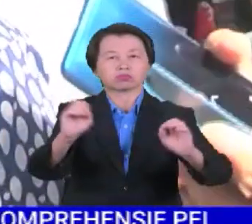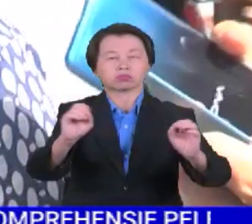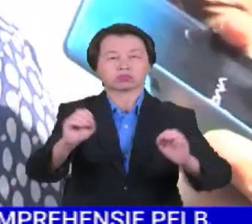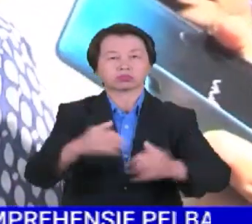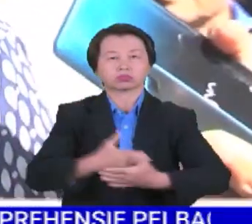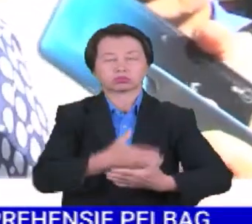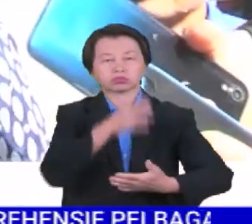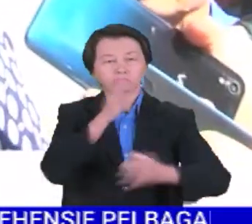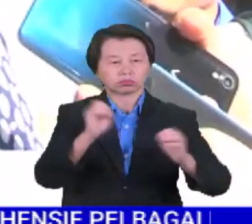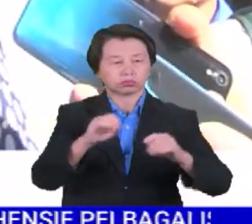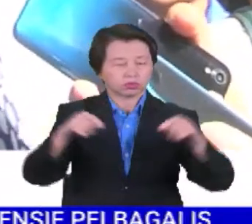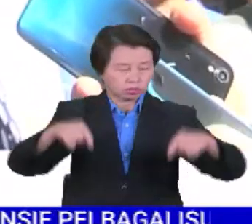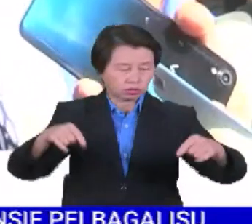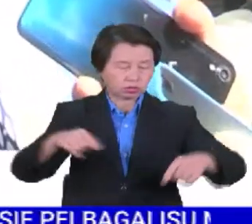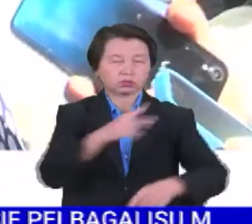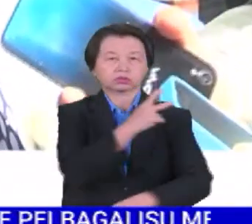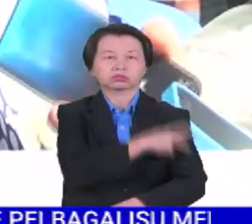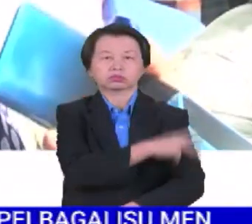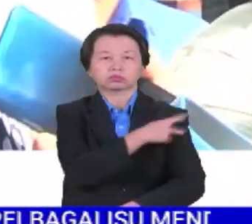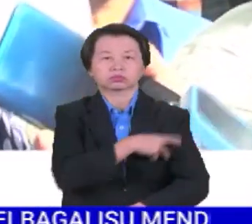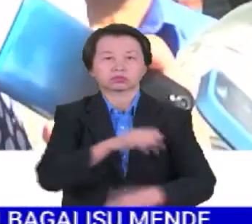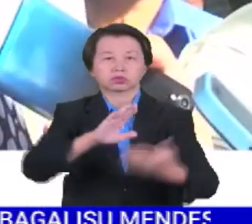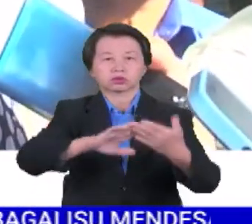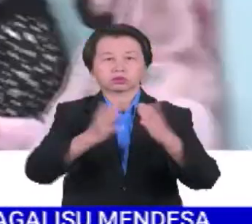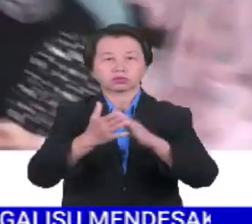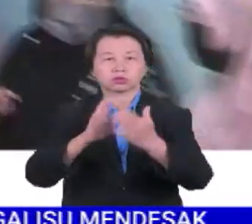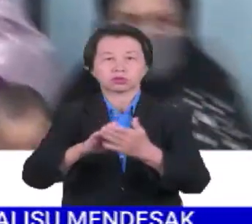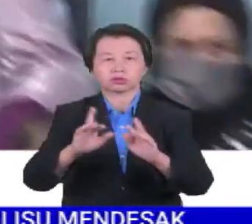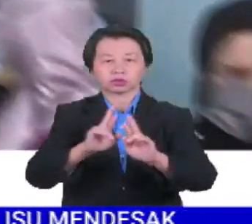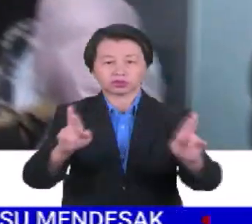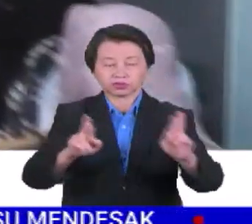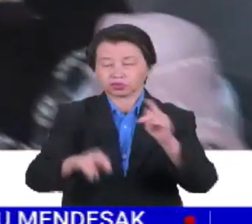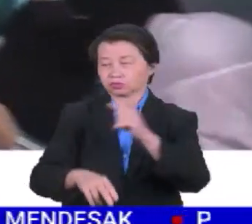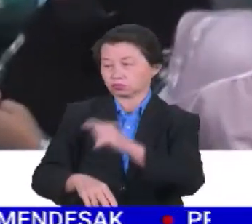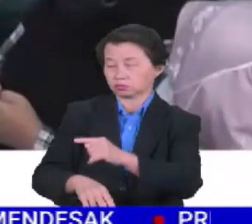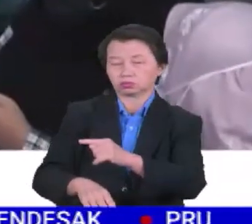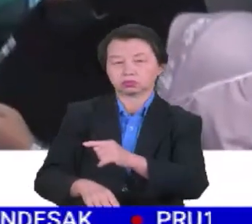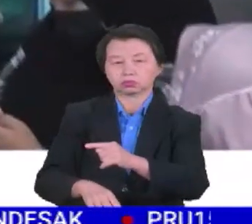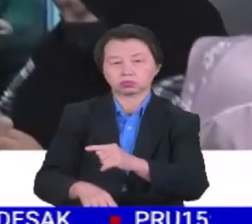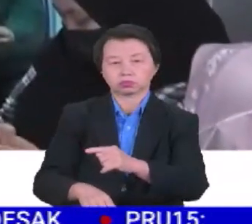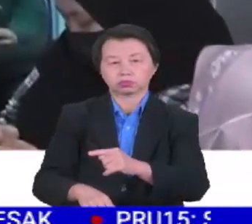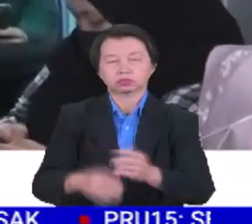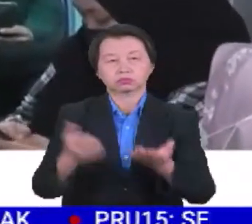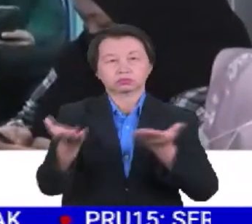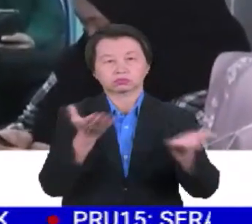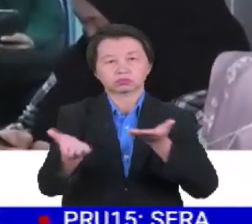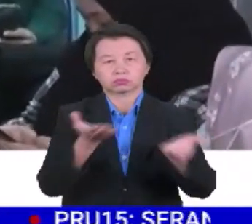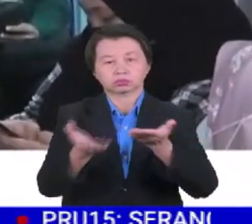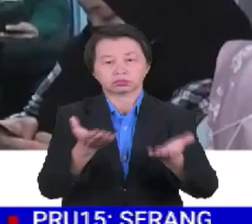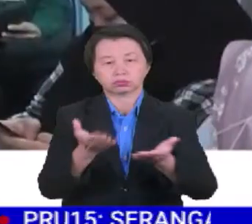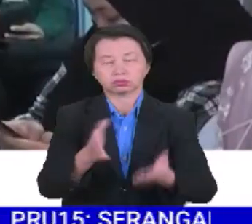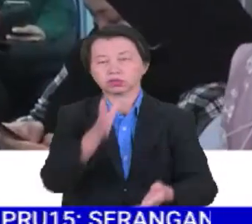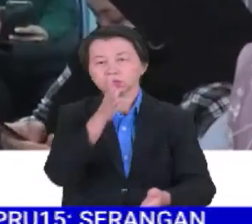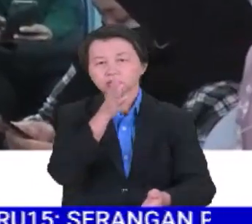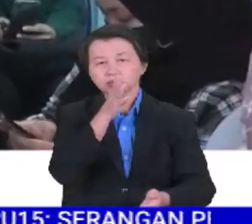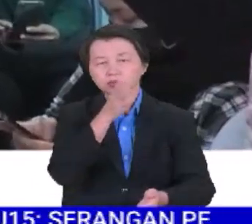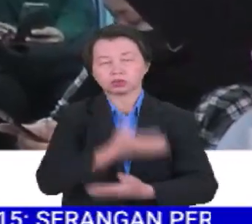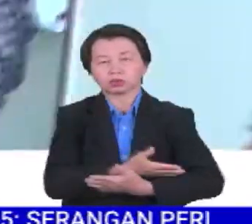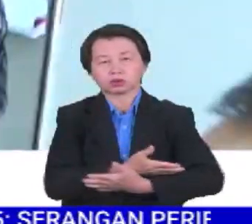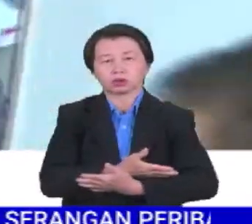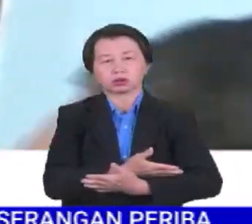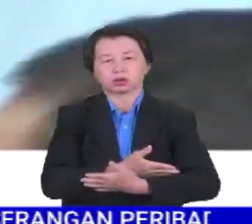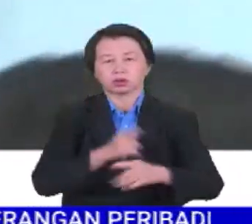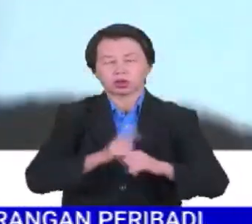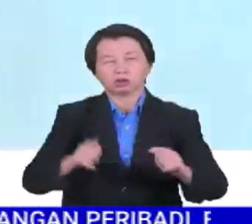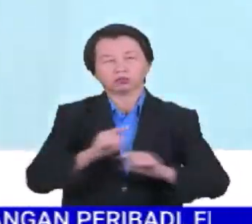ini antara klinik komuniti yang sediakan perkhidmatan ibu dan anak. Tetapi